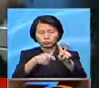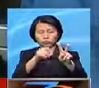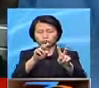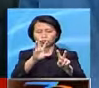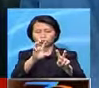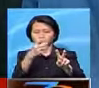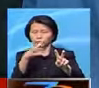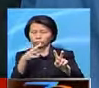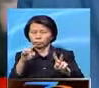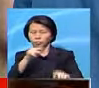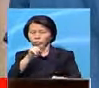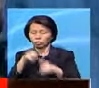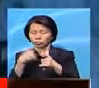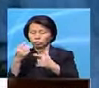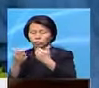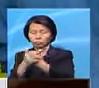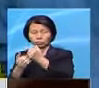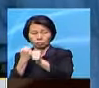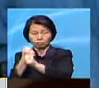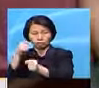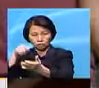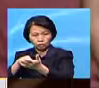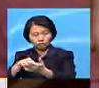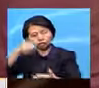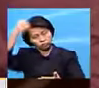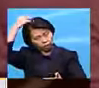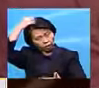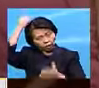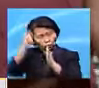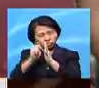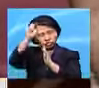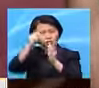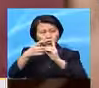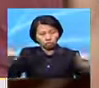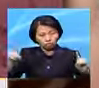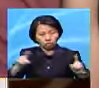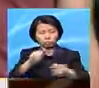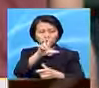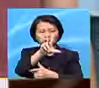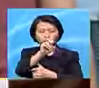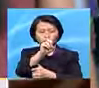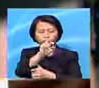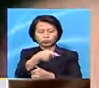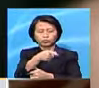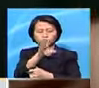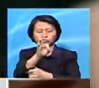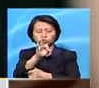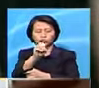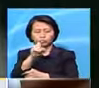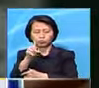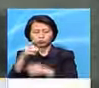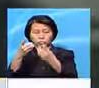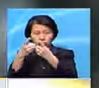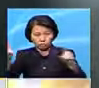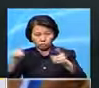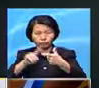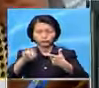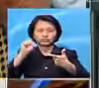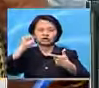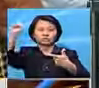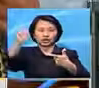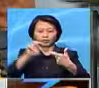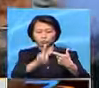hingga 10 julai tahun ini Selangor mencatat kes paling tinggi 30,901 kes penceraian